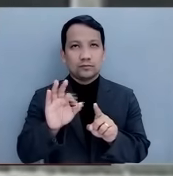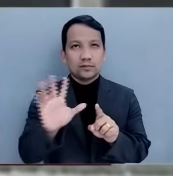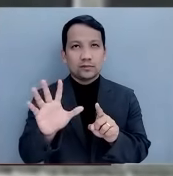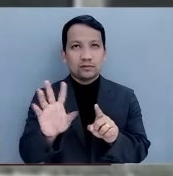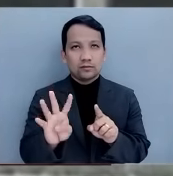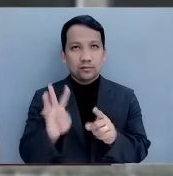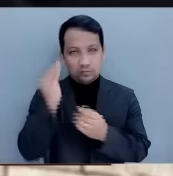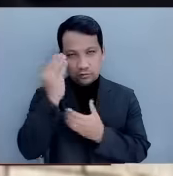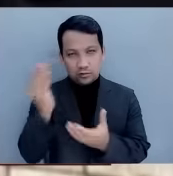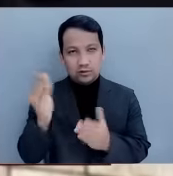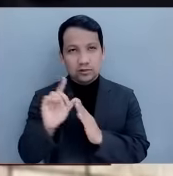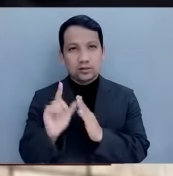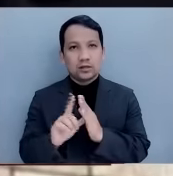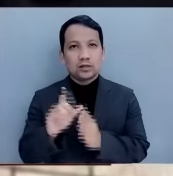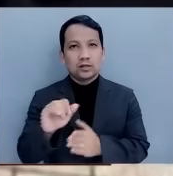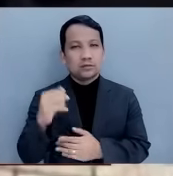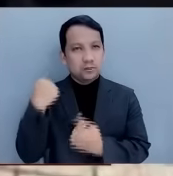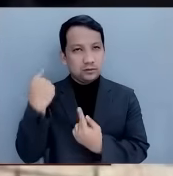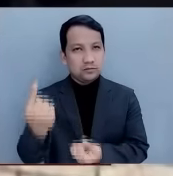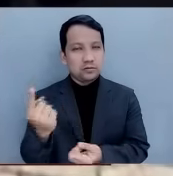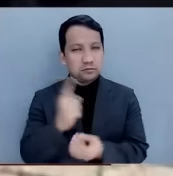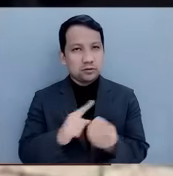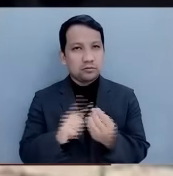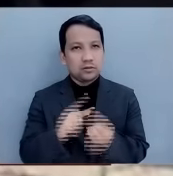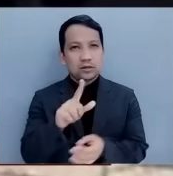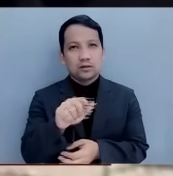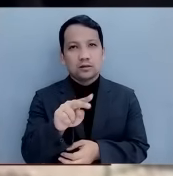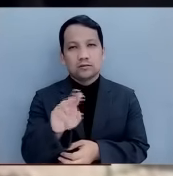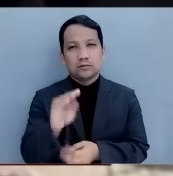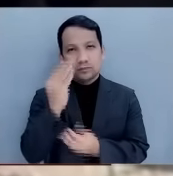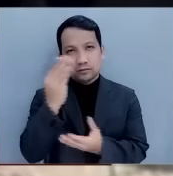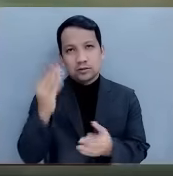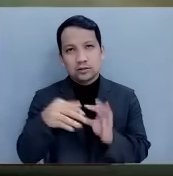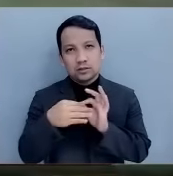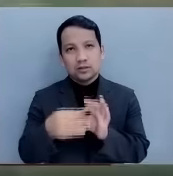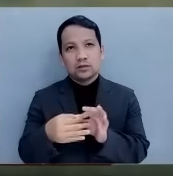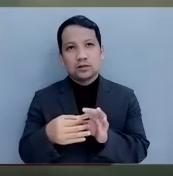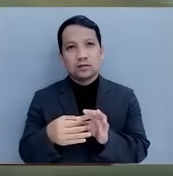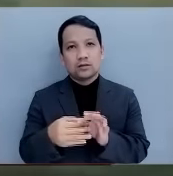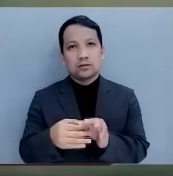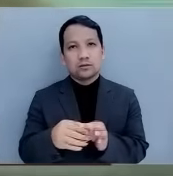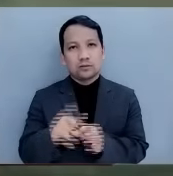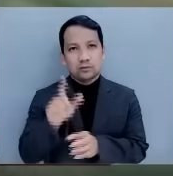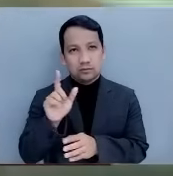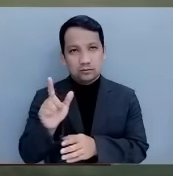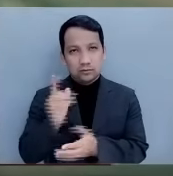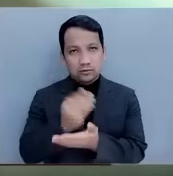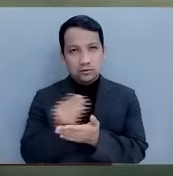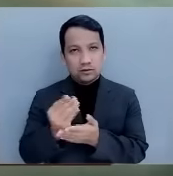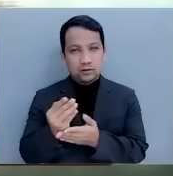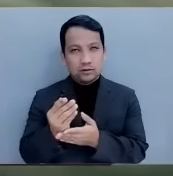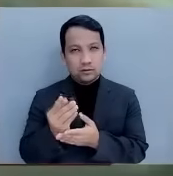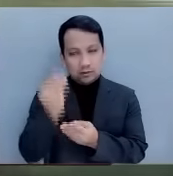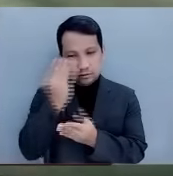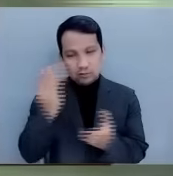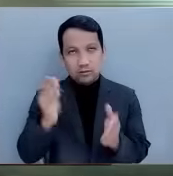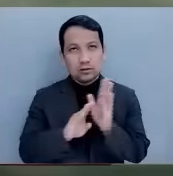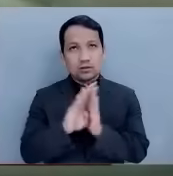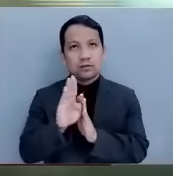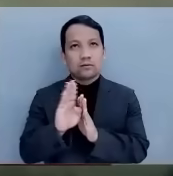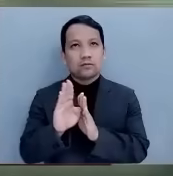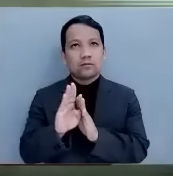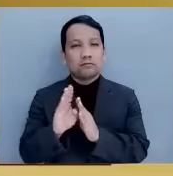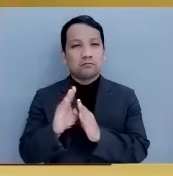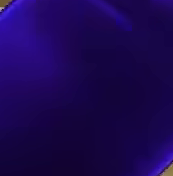na naisapatas itong Hulyo lamang. Bukod sa Land Bank, inaasahang magre-remit din ng 25 bilyong piso ang Development Bank of